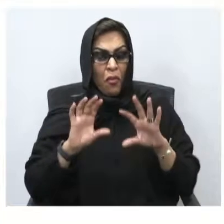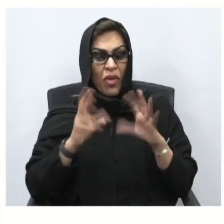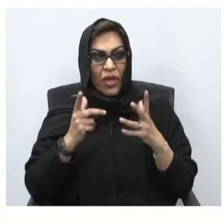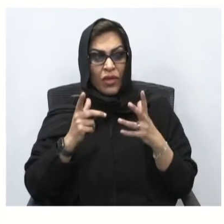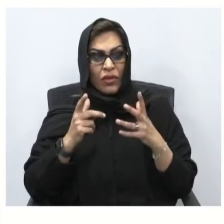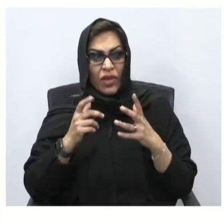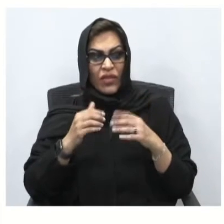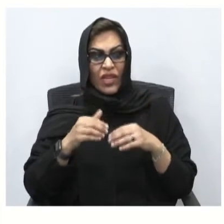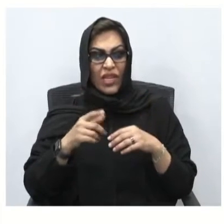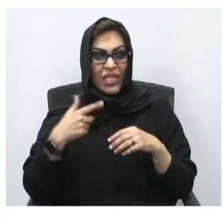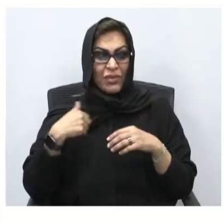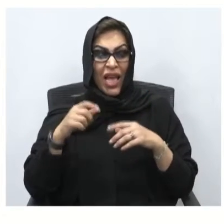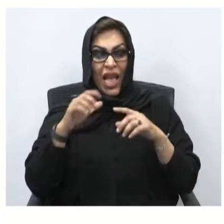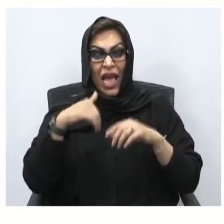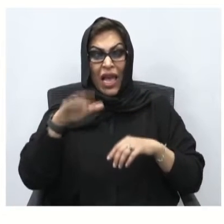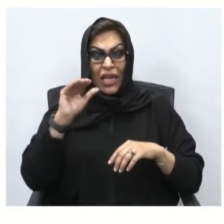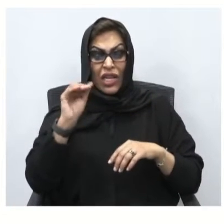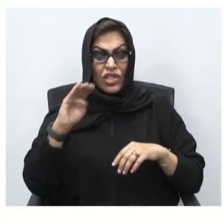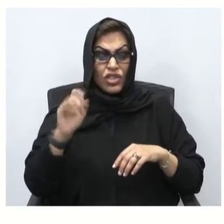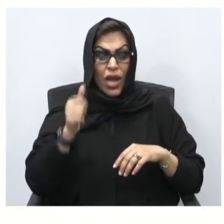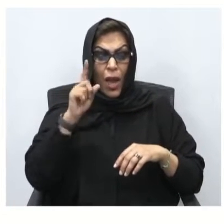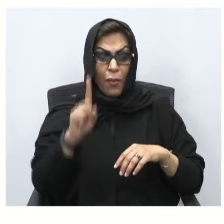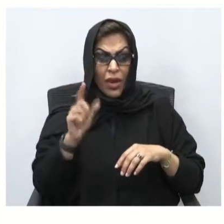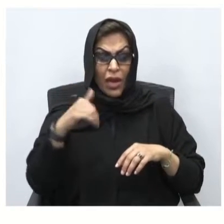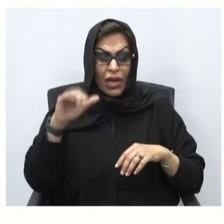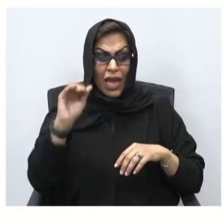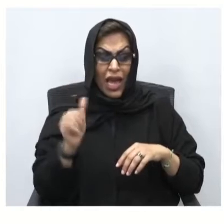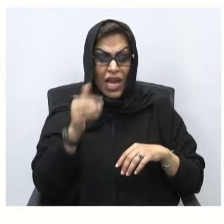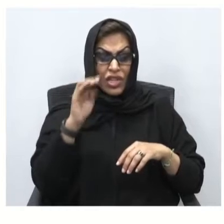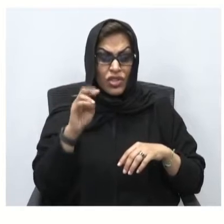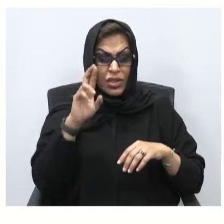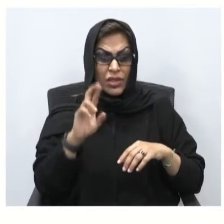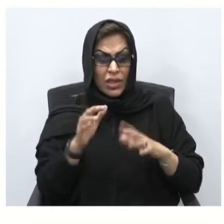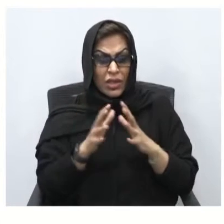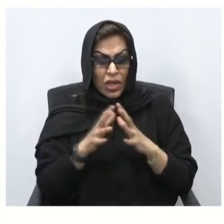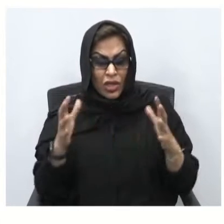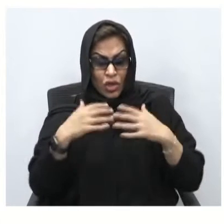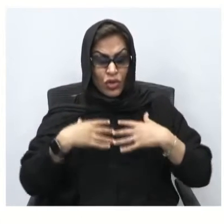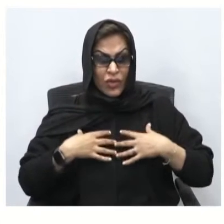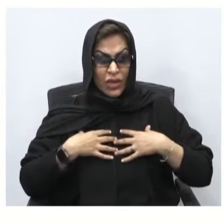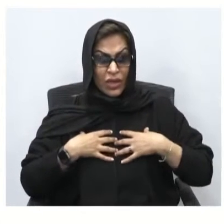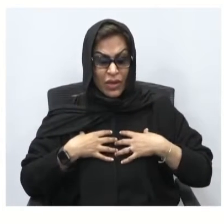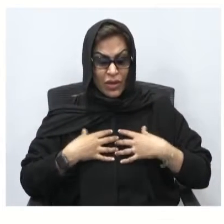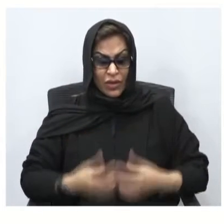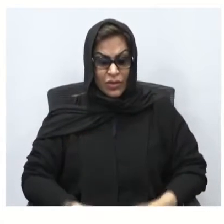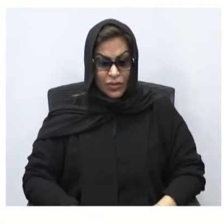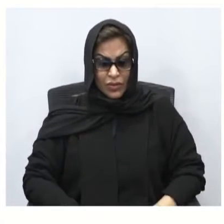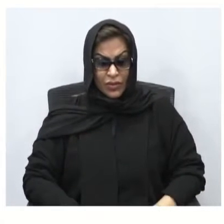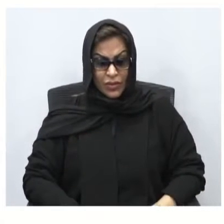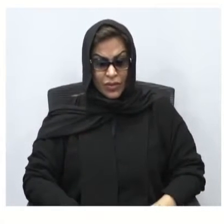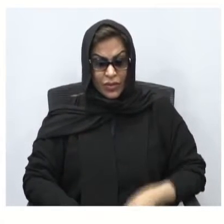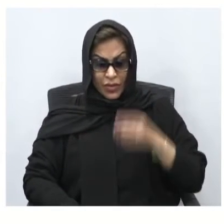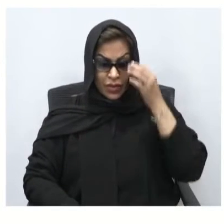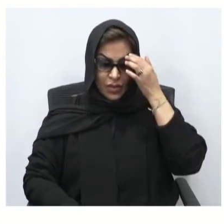ذكرنا ان الحجاب الحاجز ينبسط مسببا في التغيير حجم التجويف الصدري من ثم